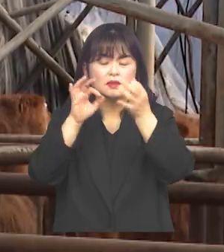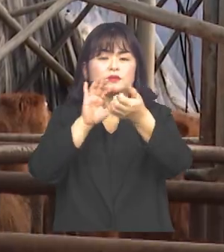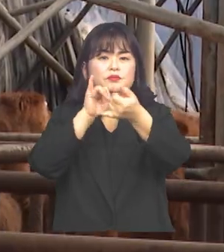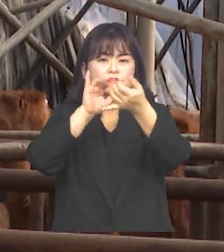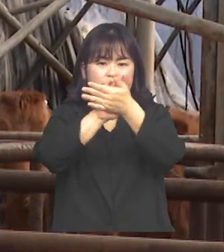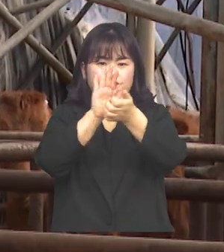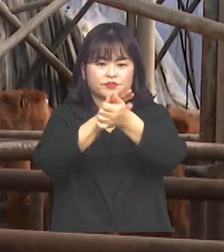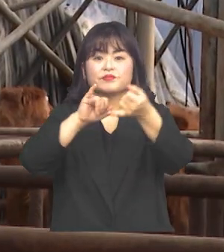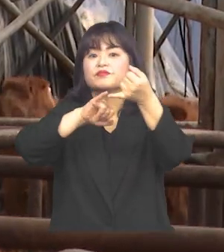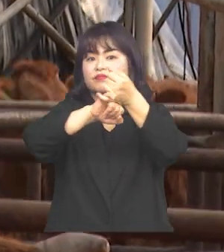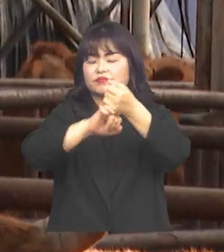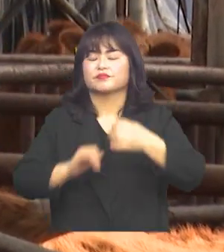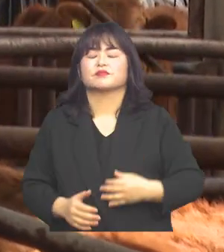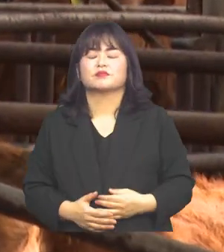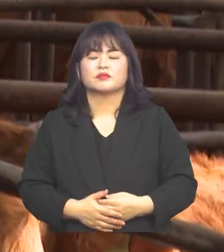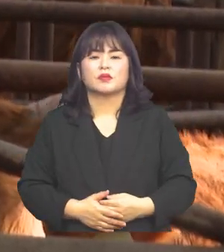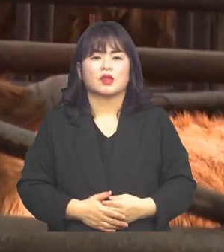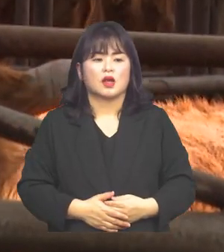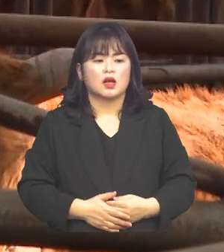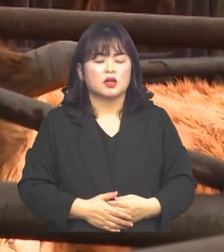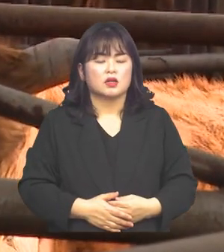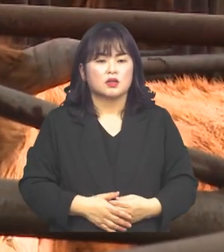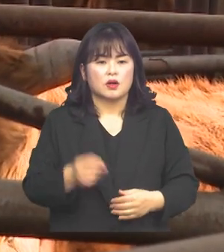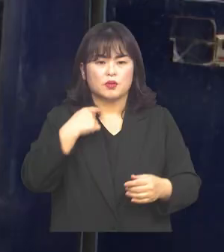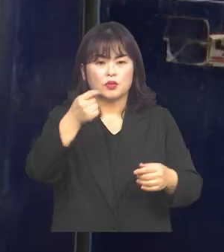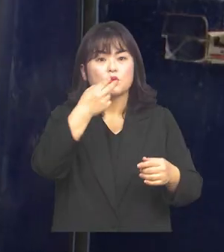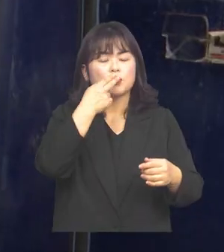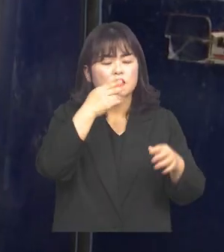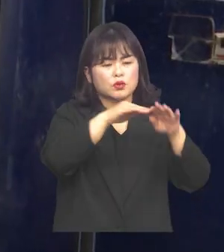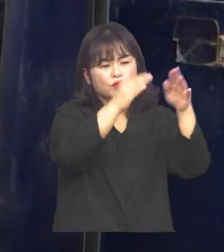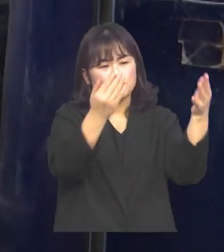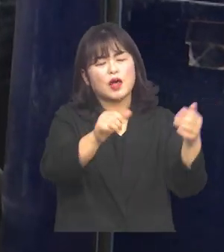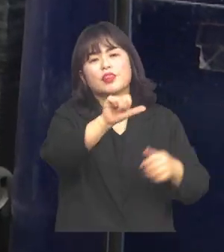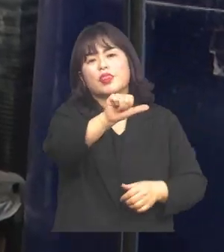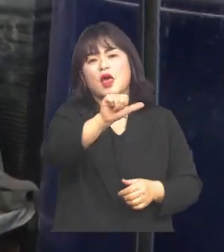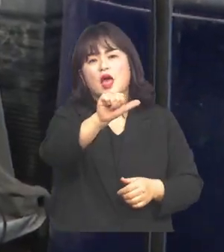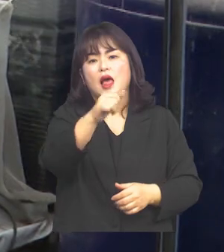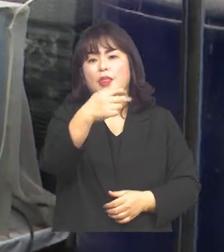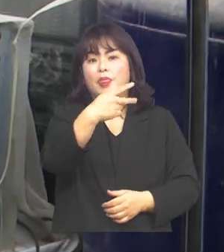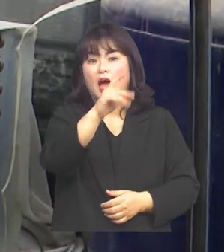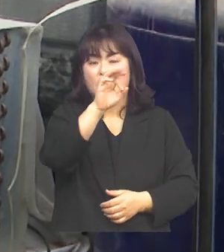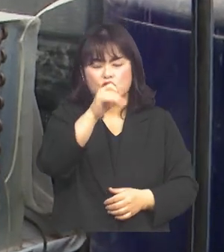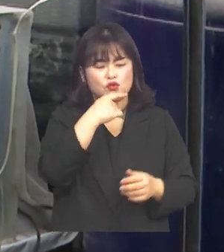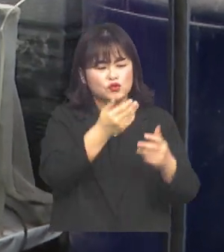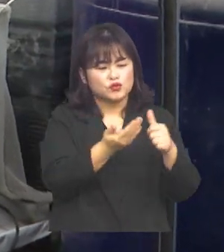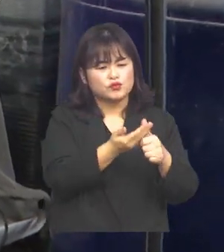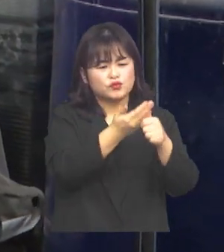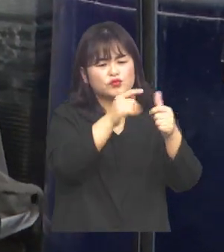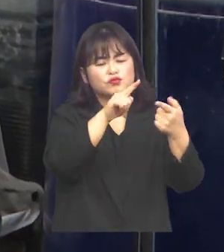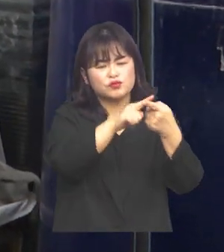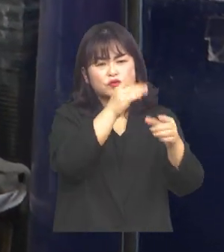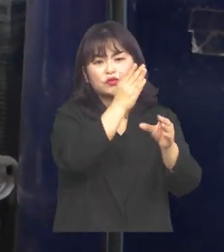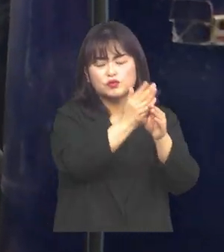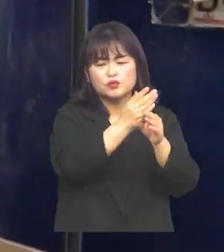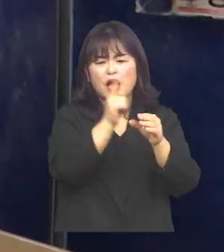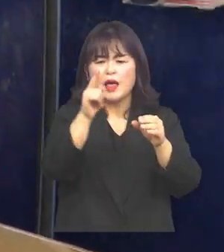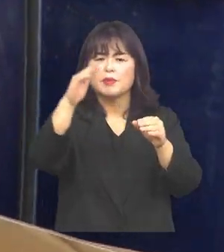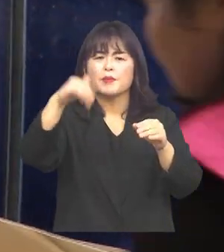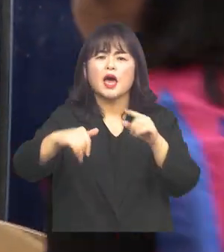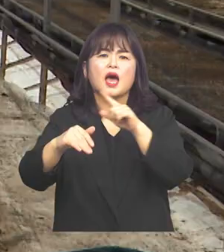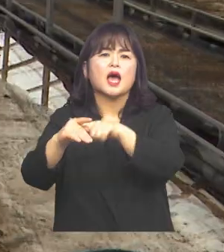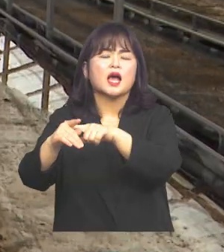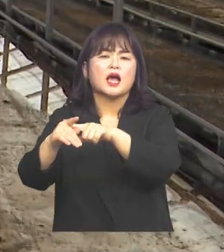최선을 다해 돕겠다고 답했습니다. 마지막으로 비닐하우스 5개 동에서 다육식물을 재배하는데 한 동이 전파돼